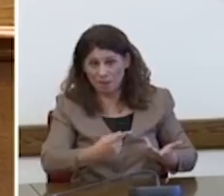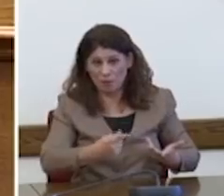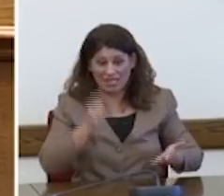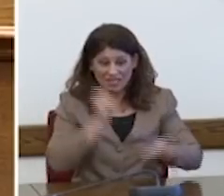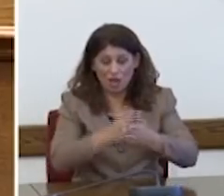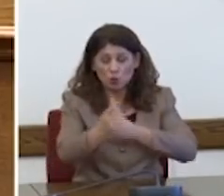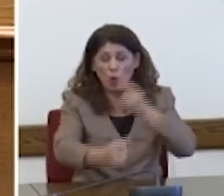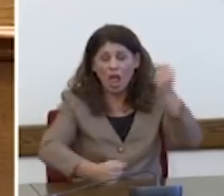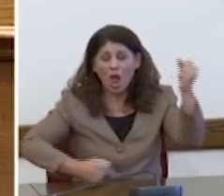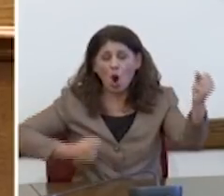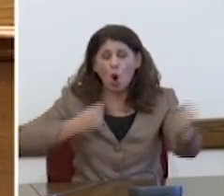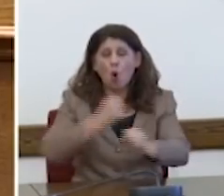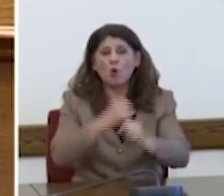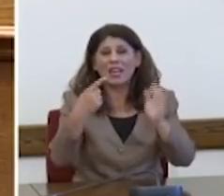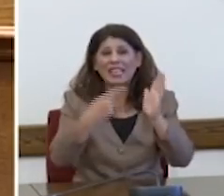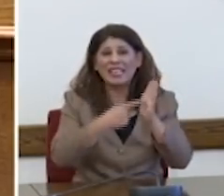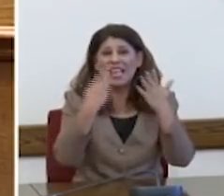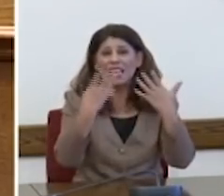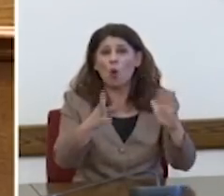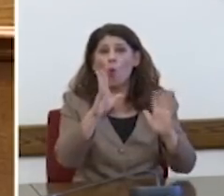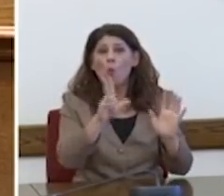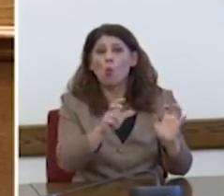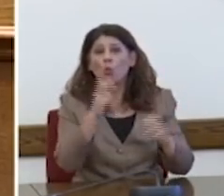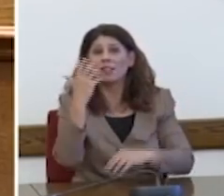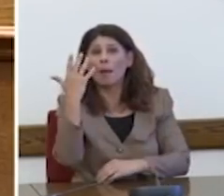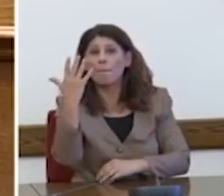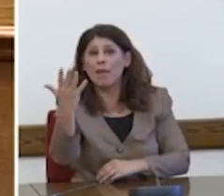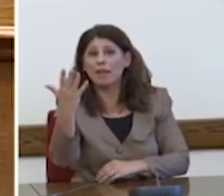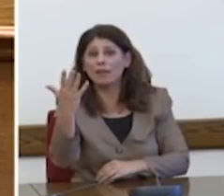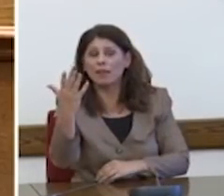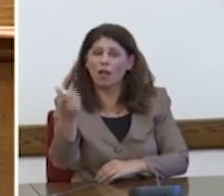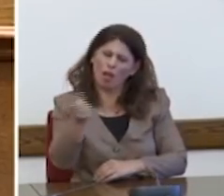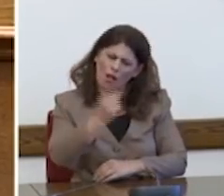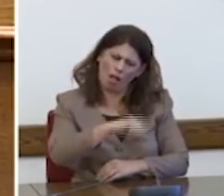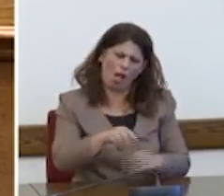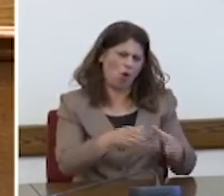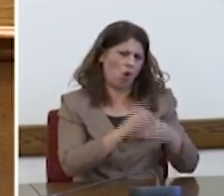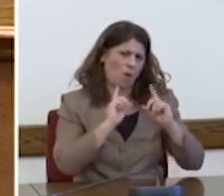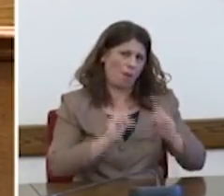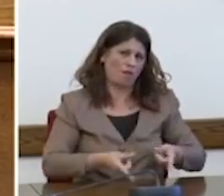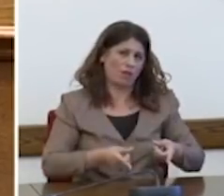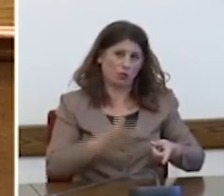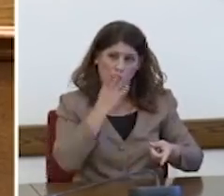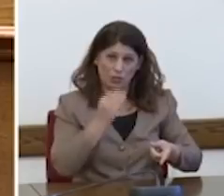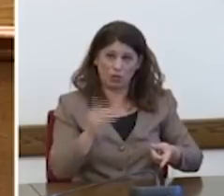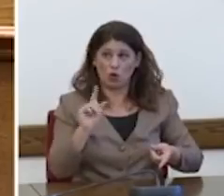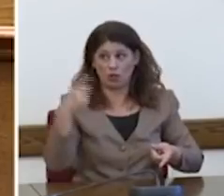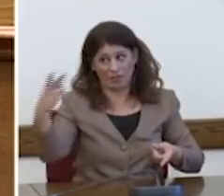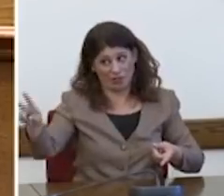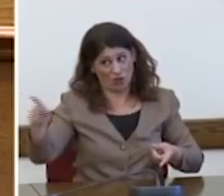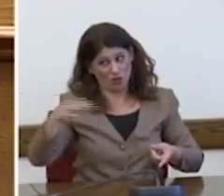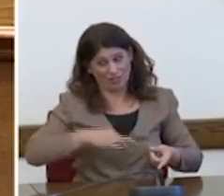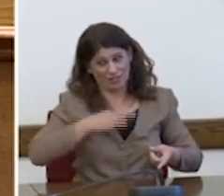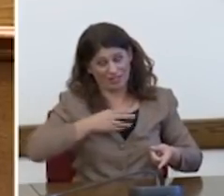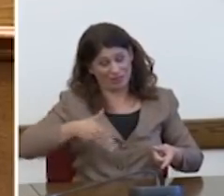του 1985, που αποφάσισε ένα άλλο κόμμα, βέβαια, το ΠΑΣΟΚ, όχι το δικό σας κύριε Μητσοτάκη,